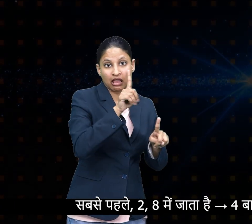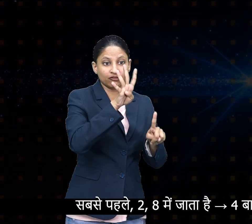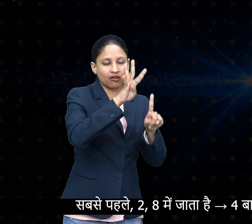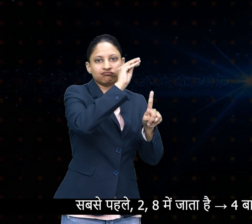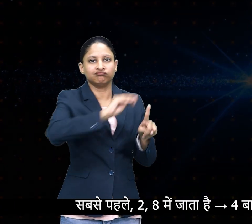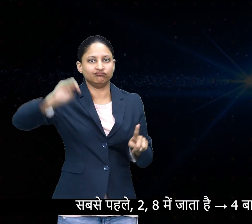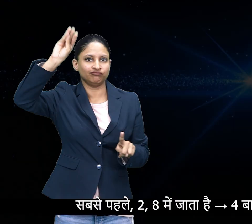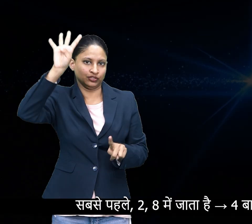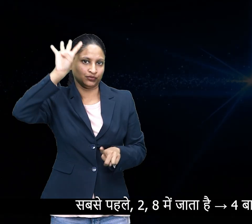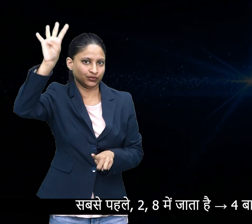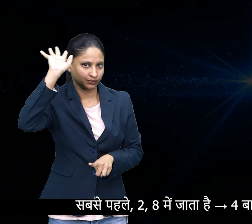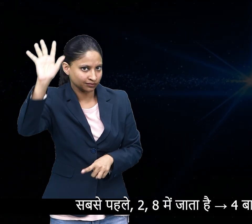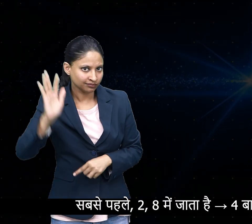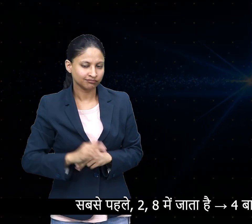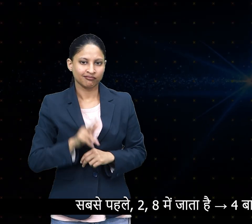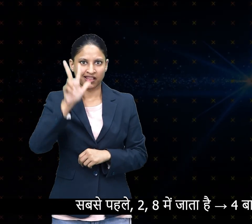0।